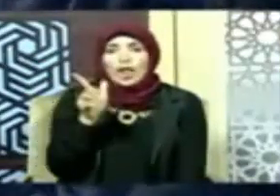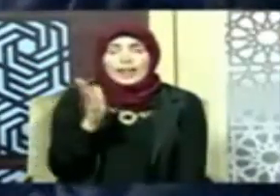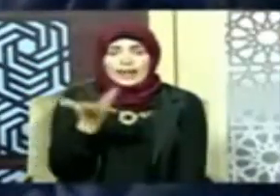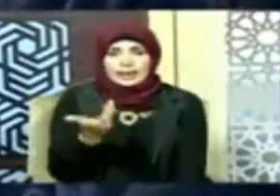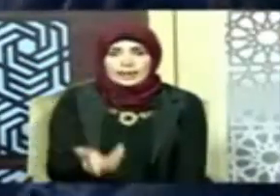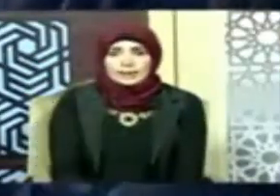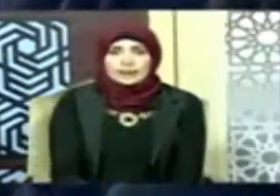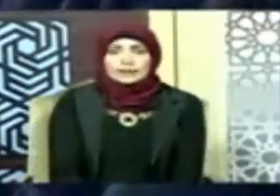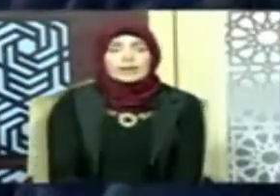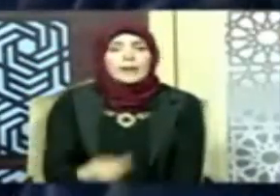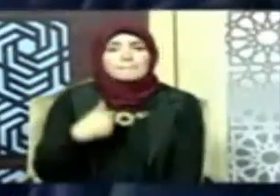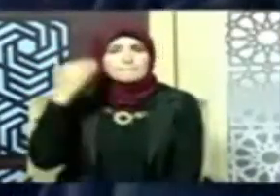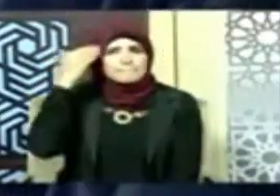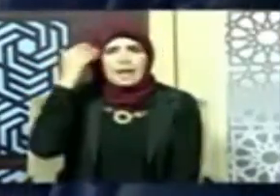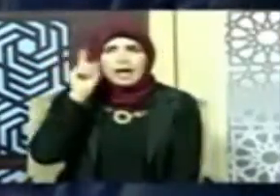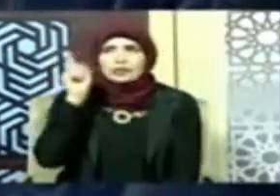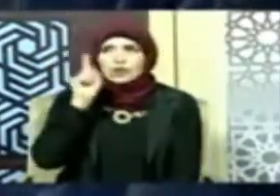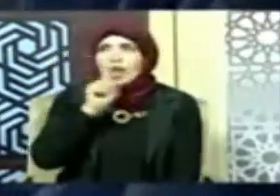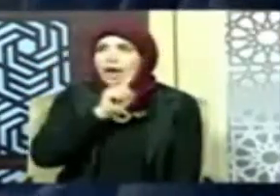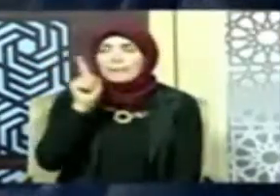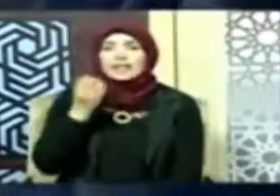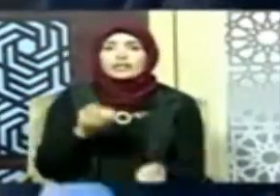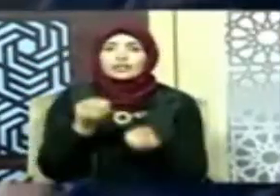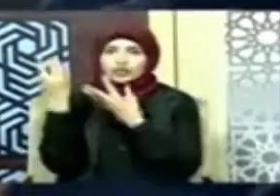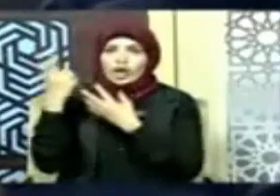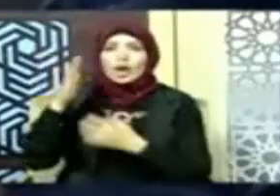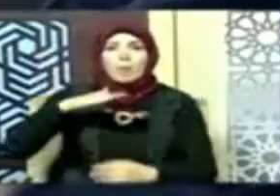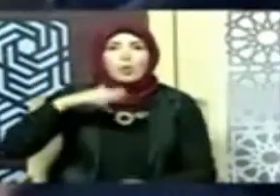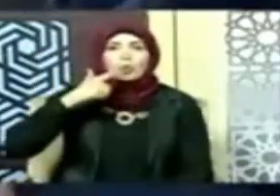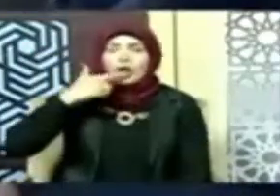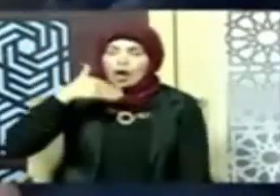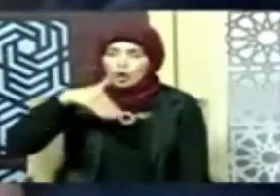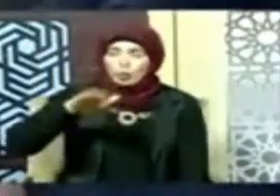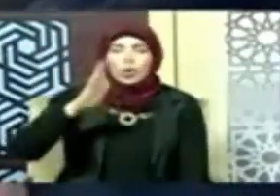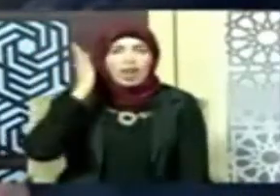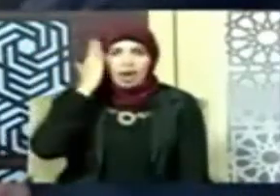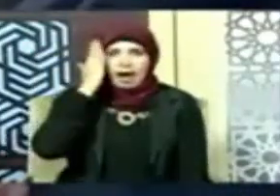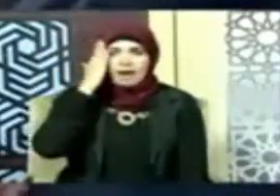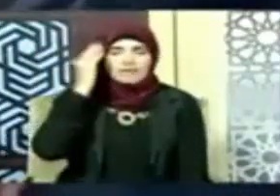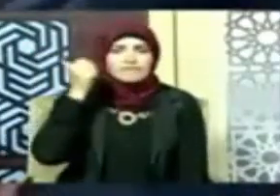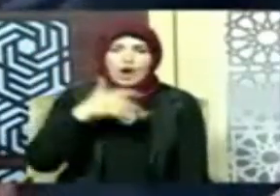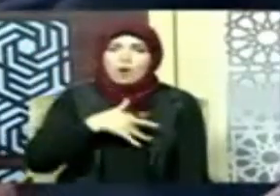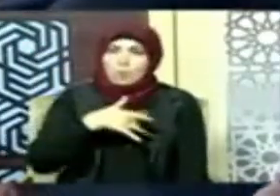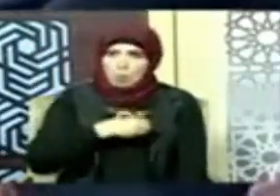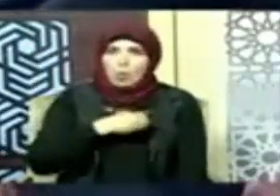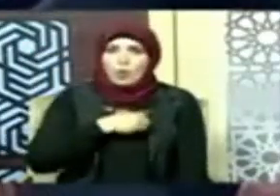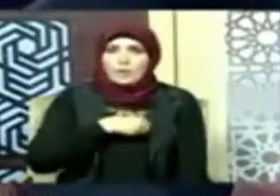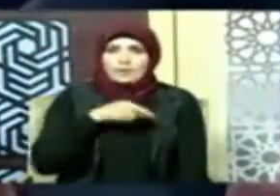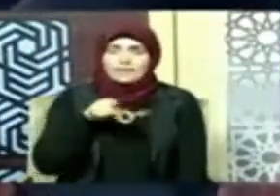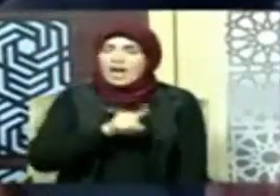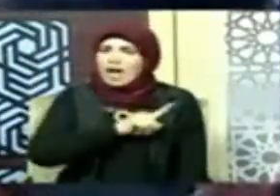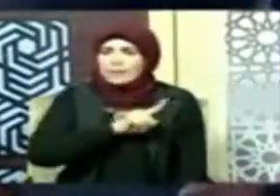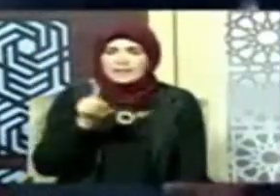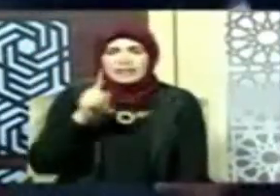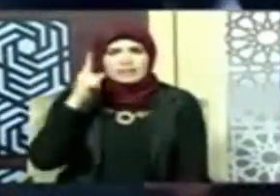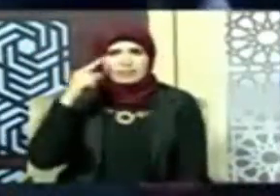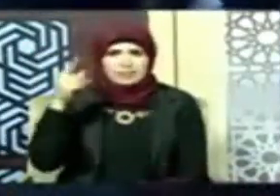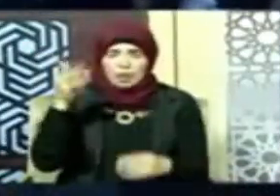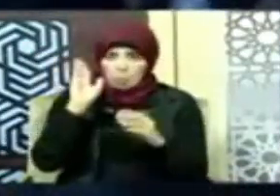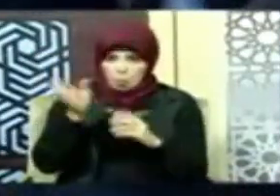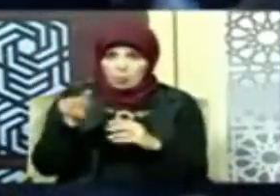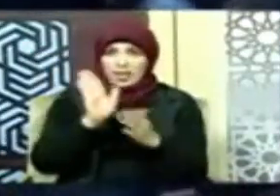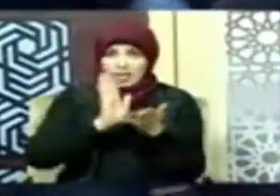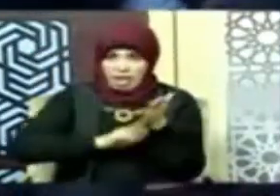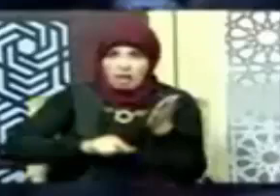قال: ما أظن أن تبيد هذه أبدا، ما أظن أن هذا الخير يمكن أن